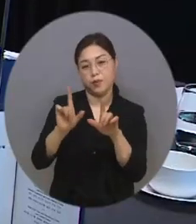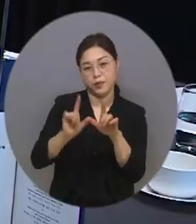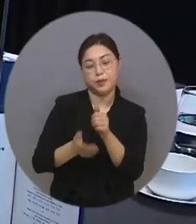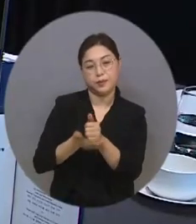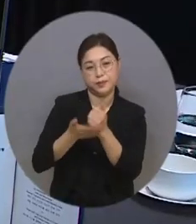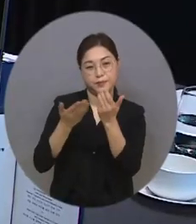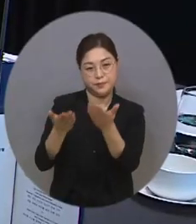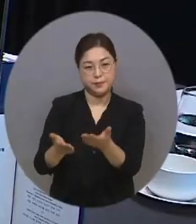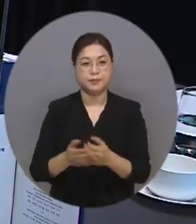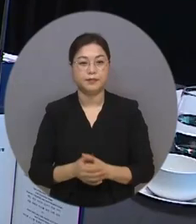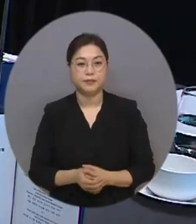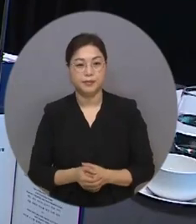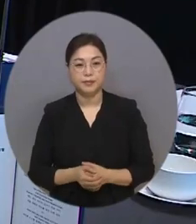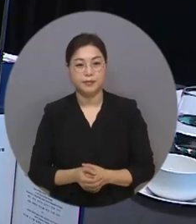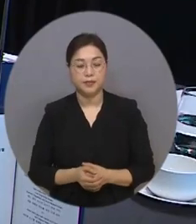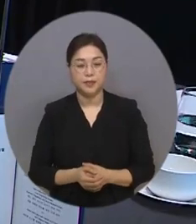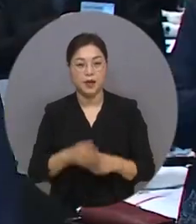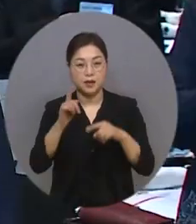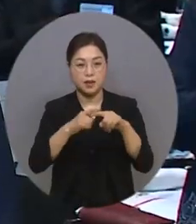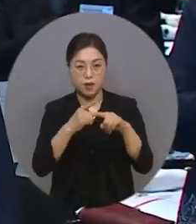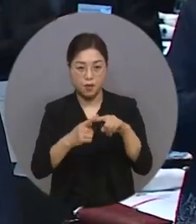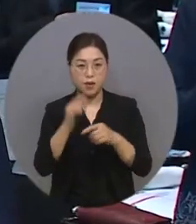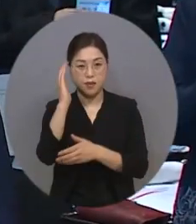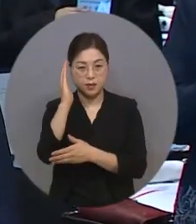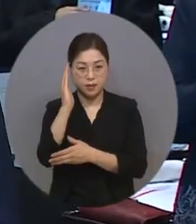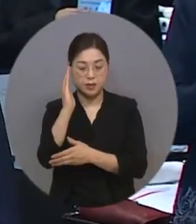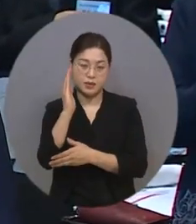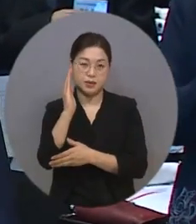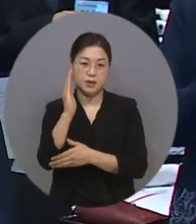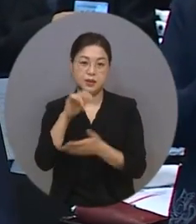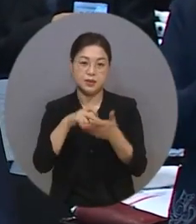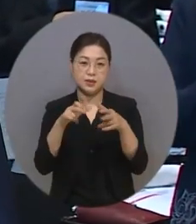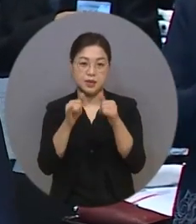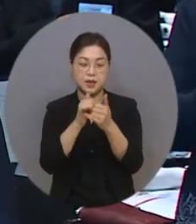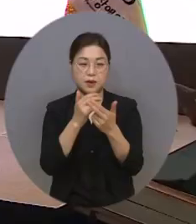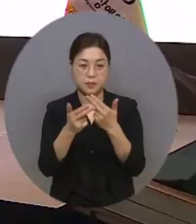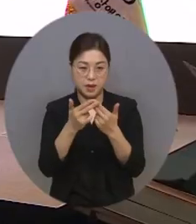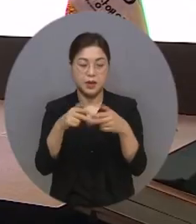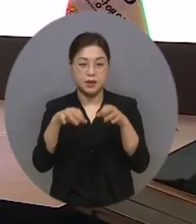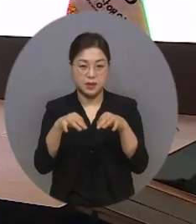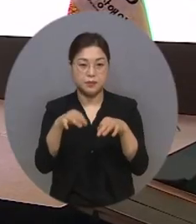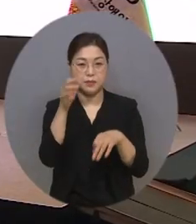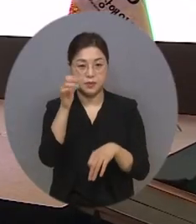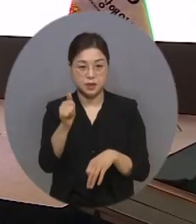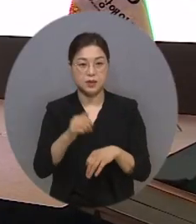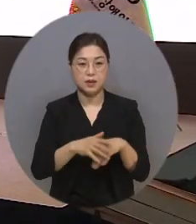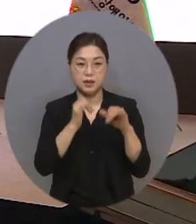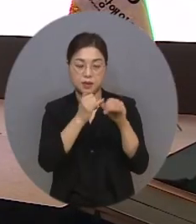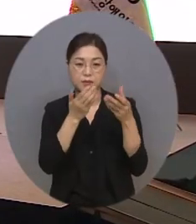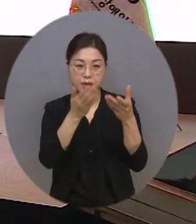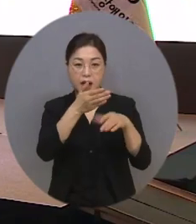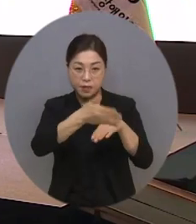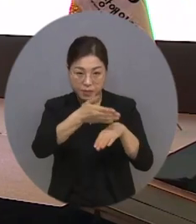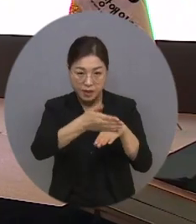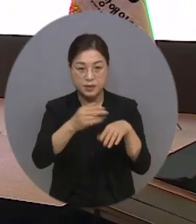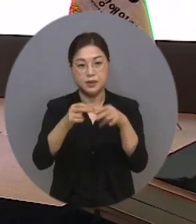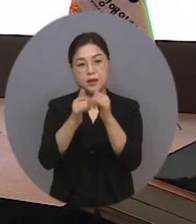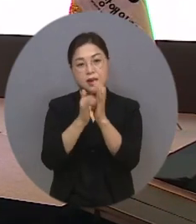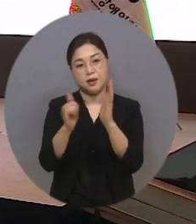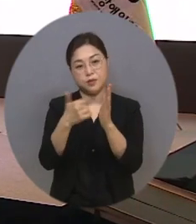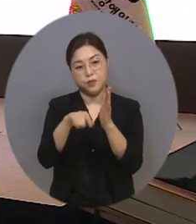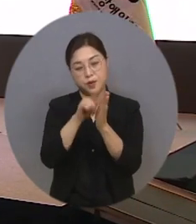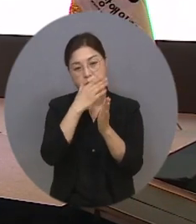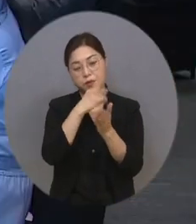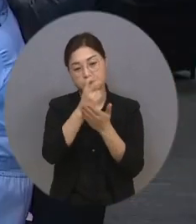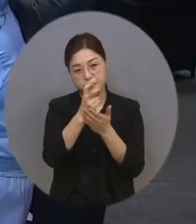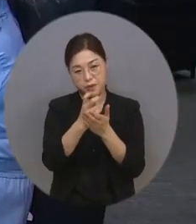평가받았습니다. 대회사를 전한 지정협 김광한 중앙회장은 수상자들에게 감사를 전하는 한편 장애인 가족들을 위한